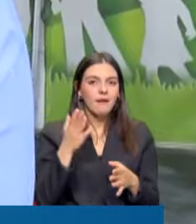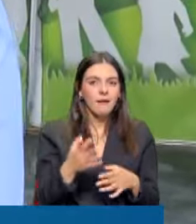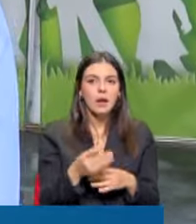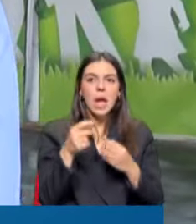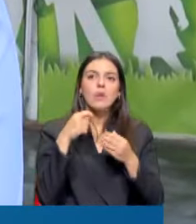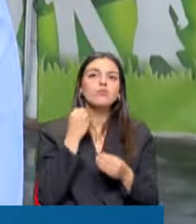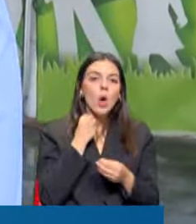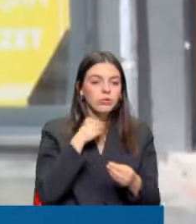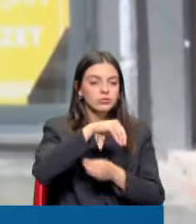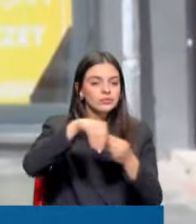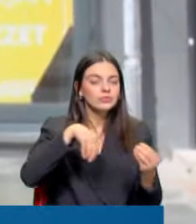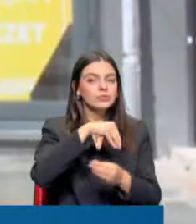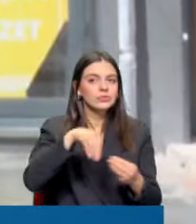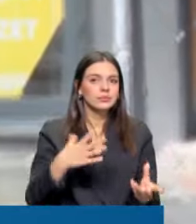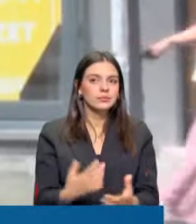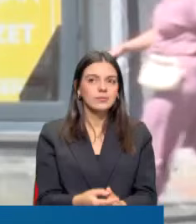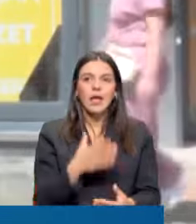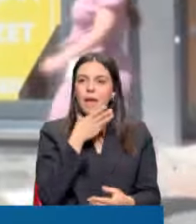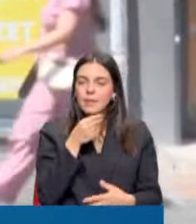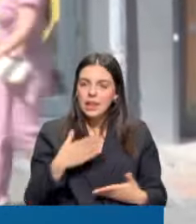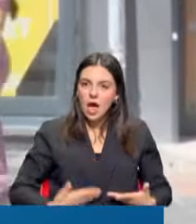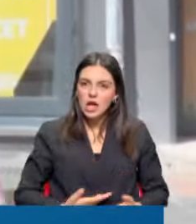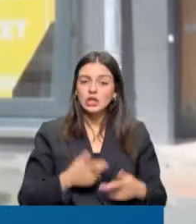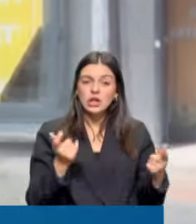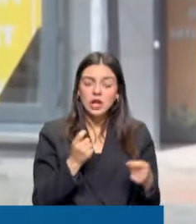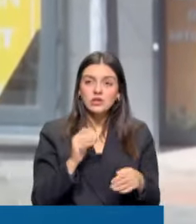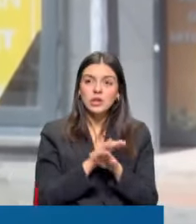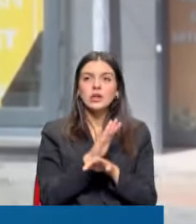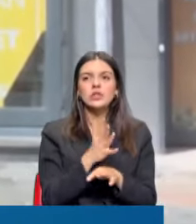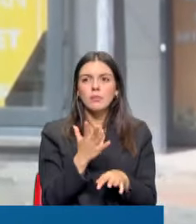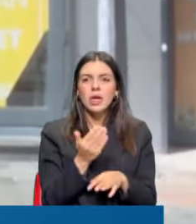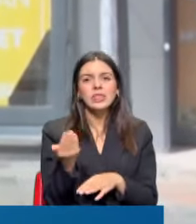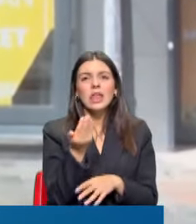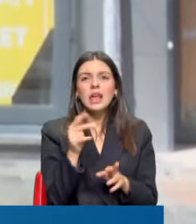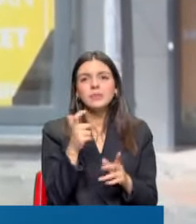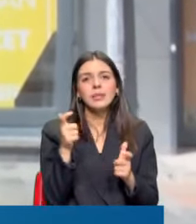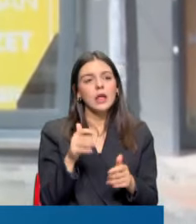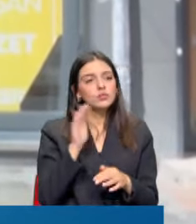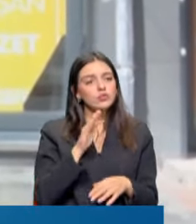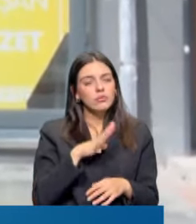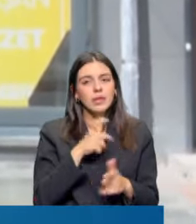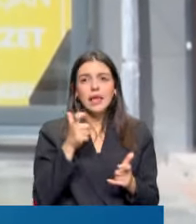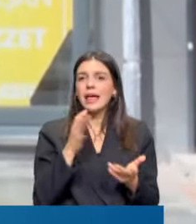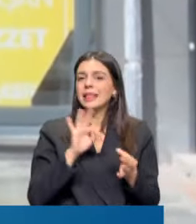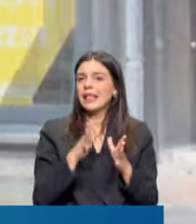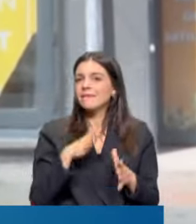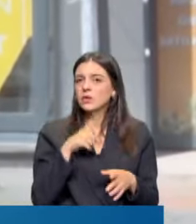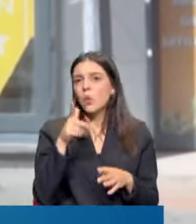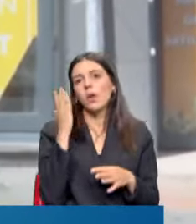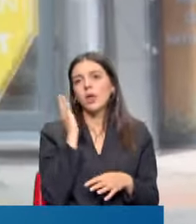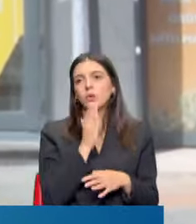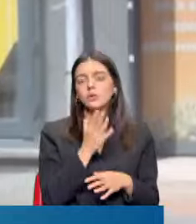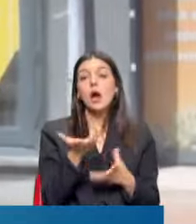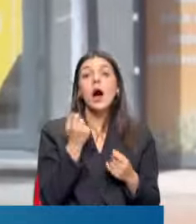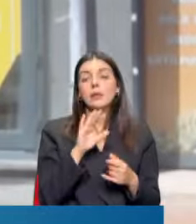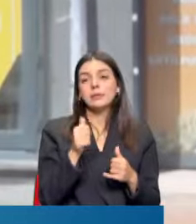geçiniyoruz. Resmen borcu çeviriyoruz. Emekli aç, çalışan geçinemiyor. Dilenci gibi nerede ucuz var, nerede ne varsa oraya gidiyoruz.